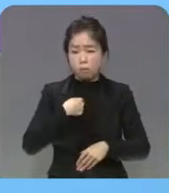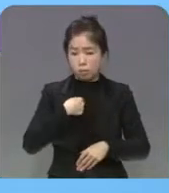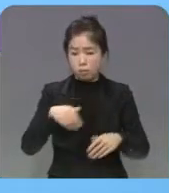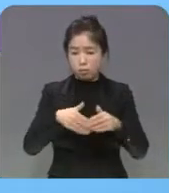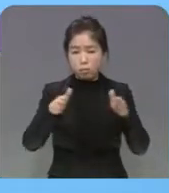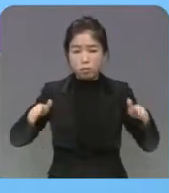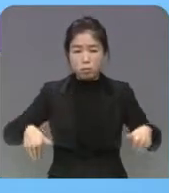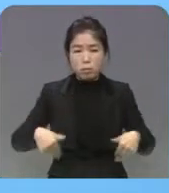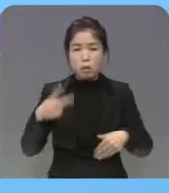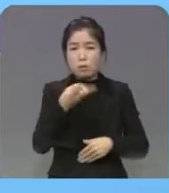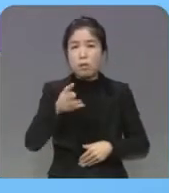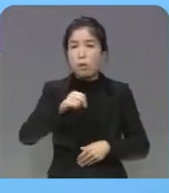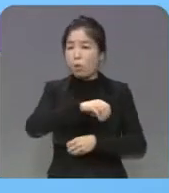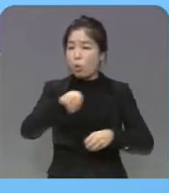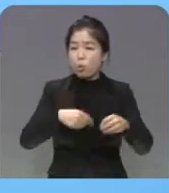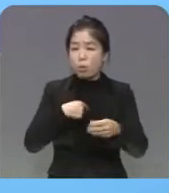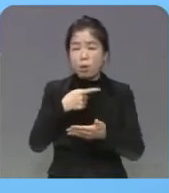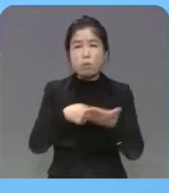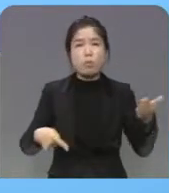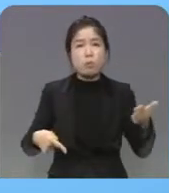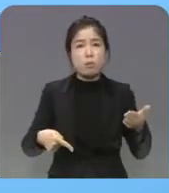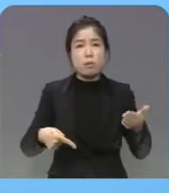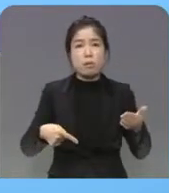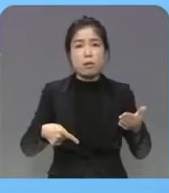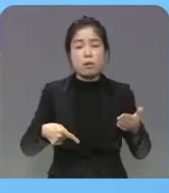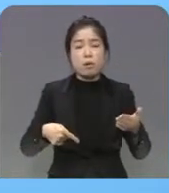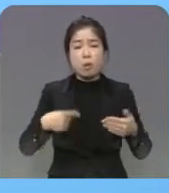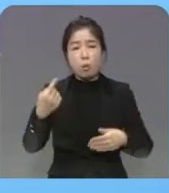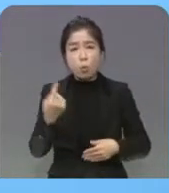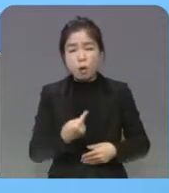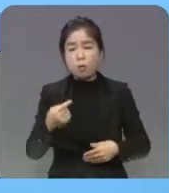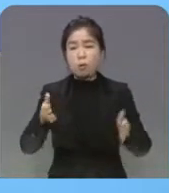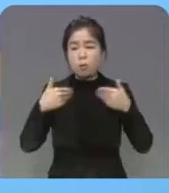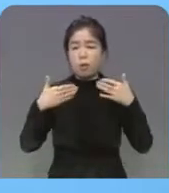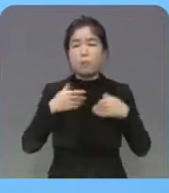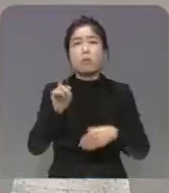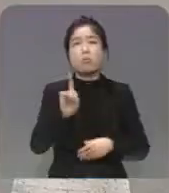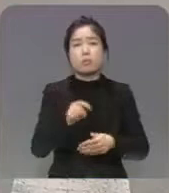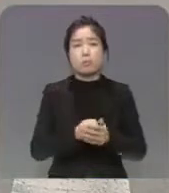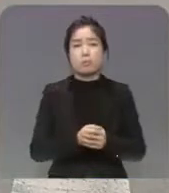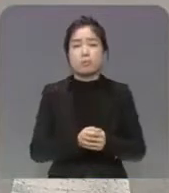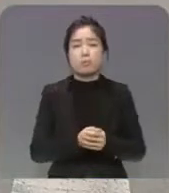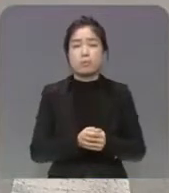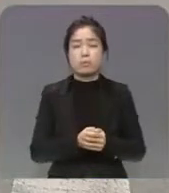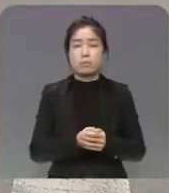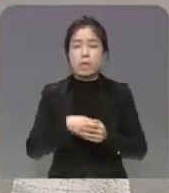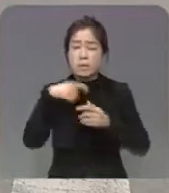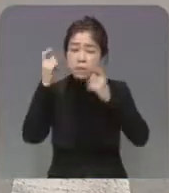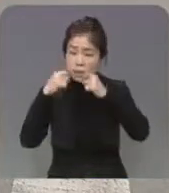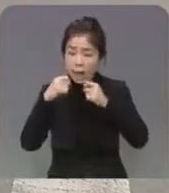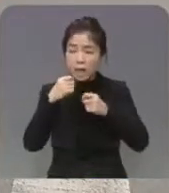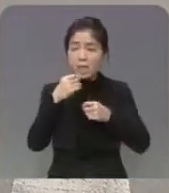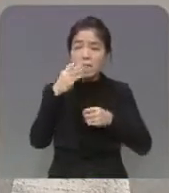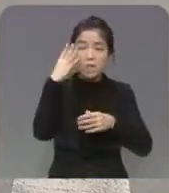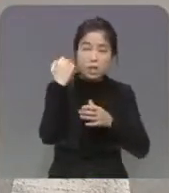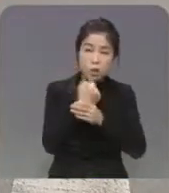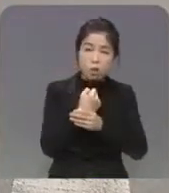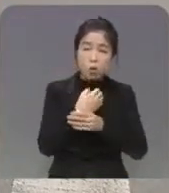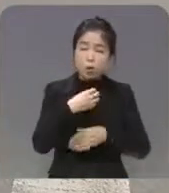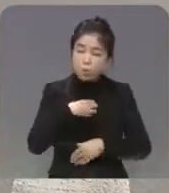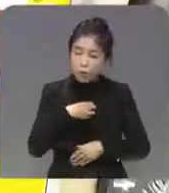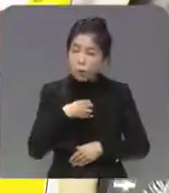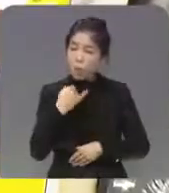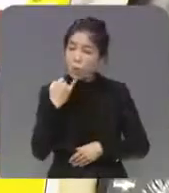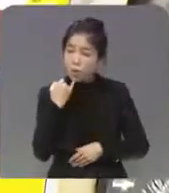뭐 2천억 가까이 손해를 봤는데 피해 지역에 와서 자꾸 얘기하는 게. 쓰레기냐 연료냐 유해하냐